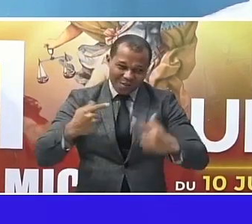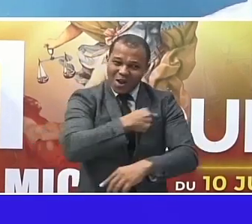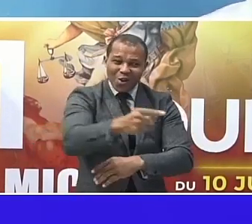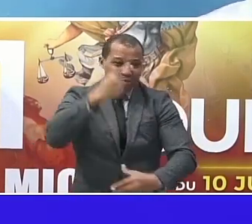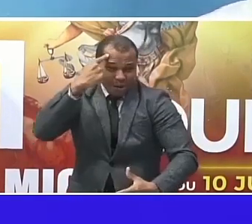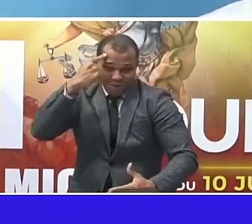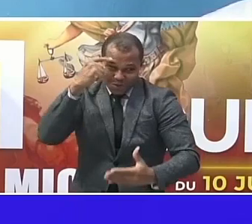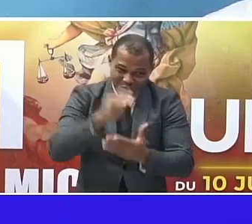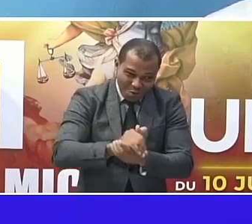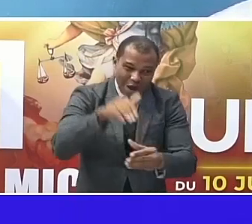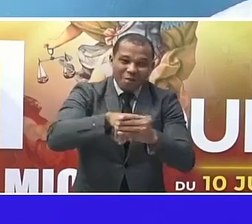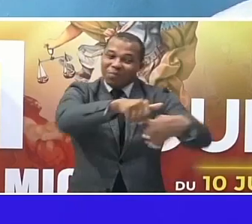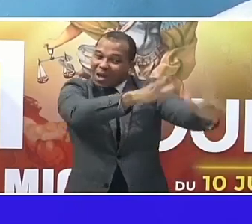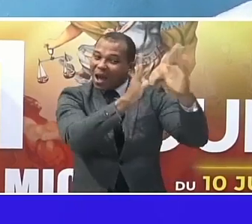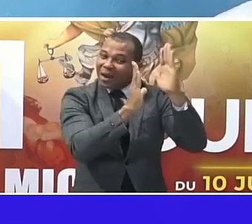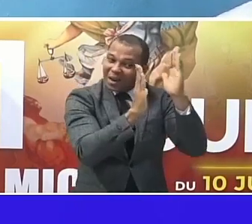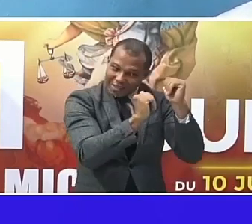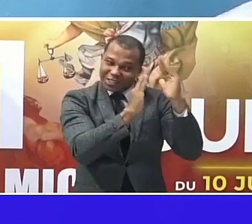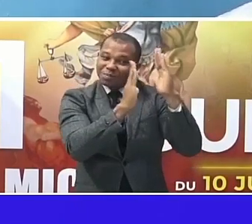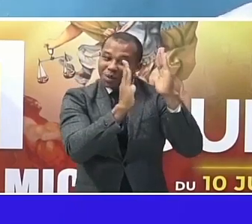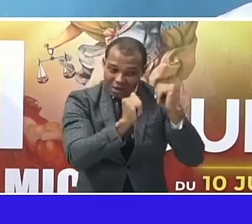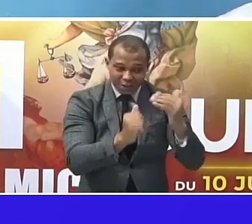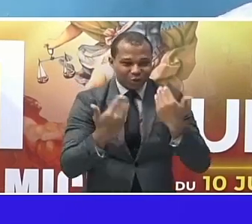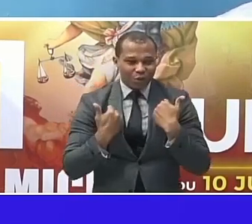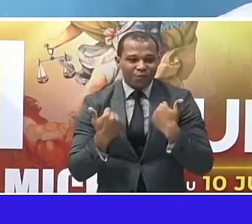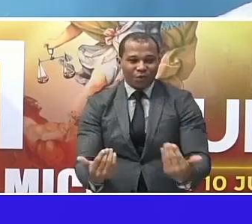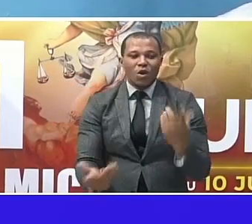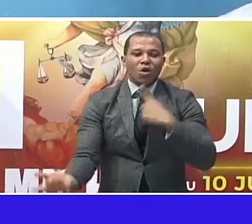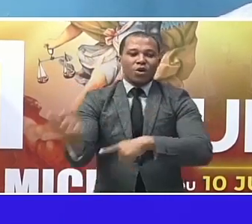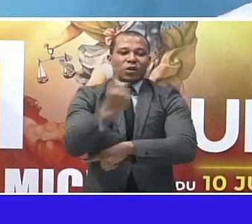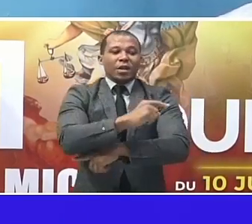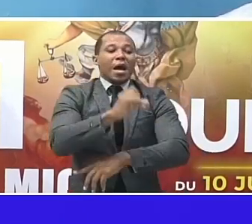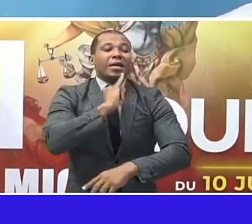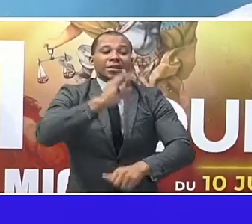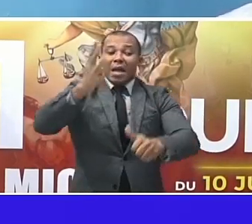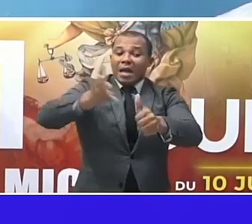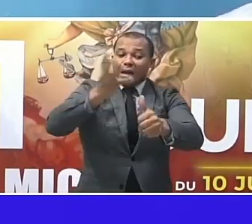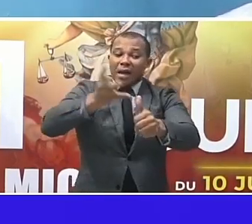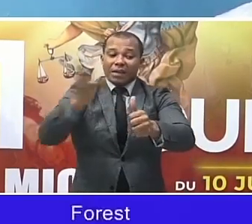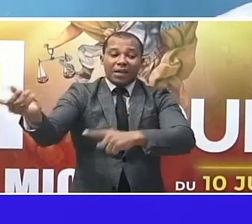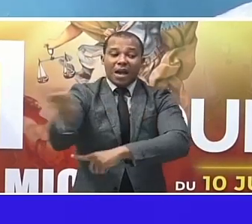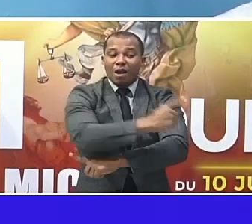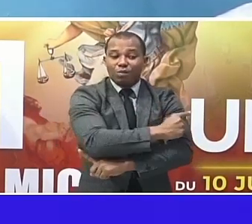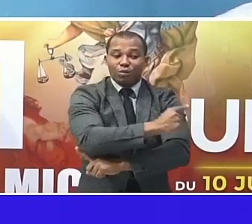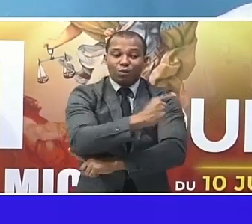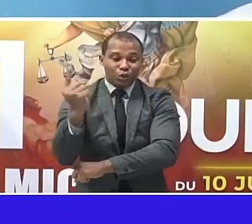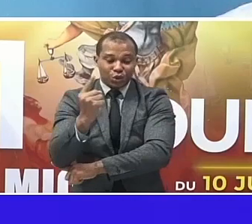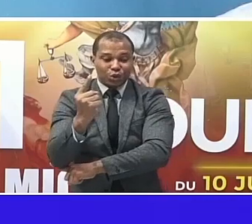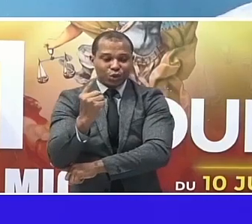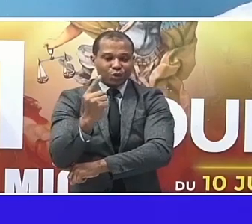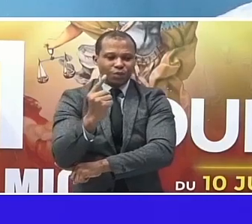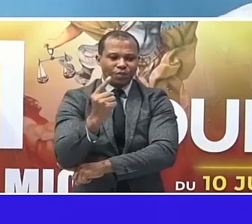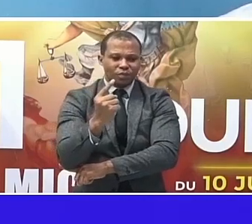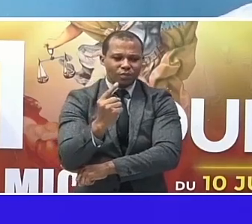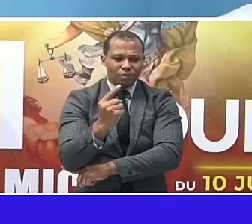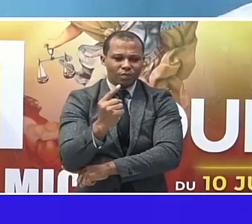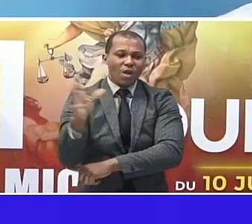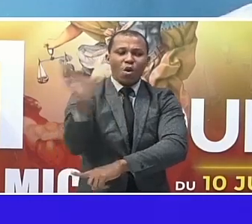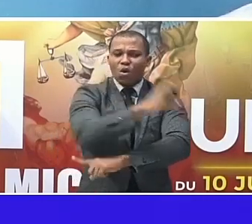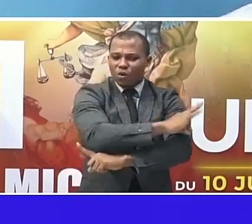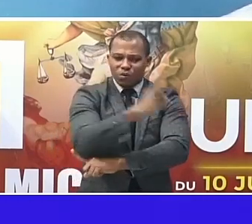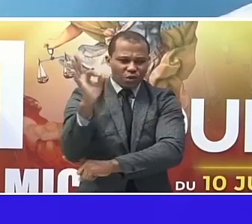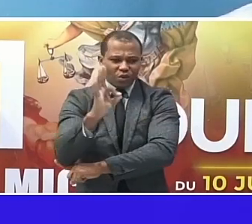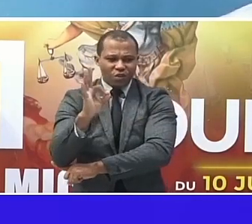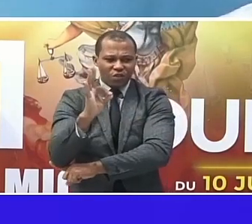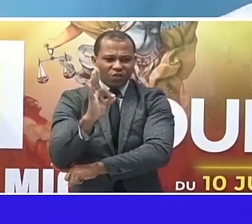jour neuvaine à Notre-Dame de Lourdes pour la guérison des malades et de notre cher